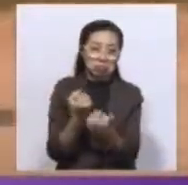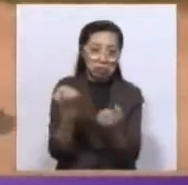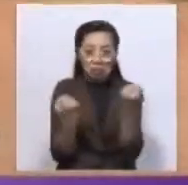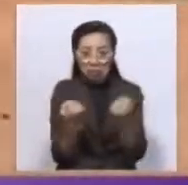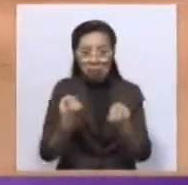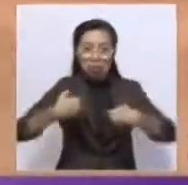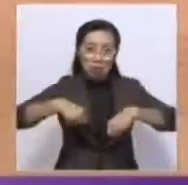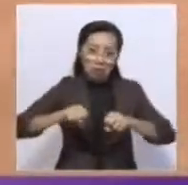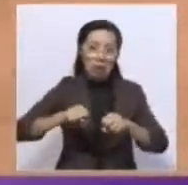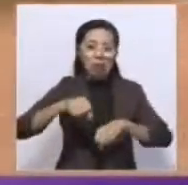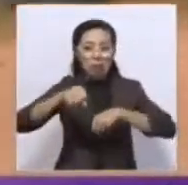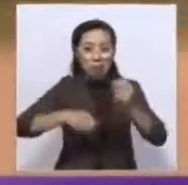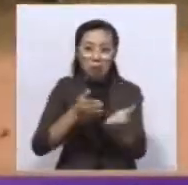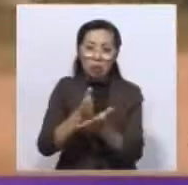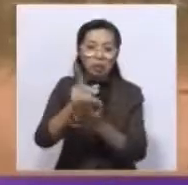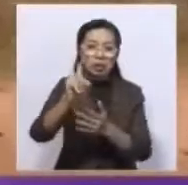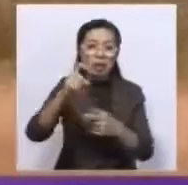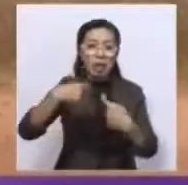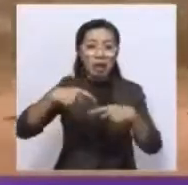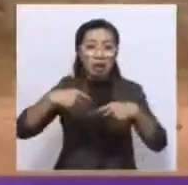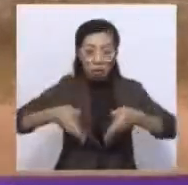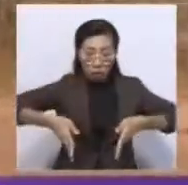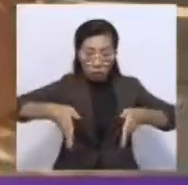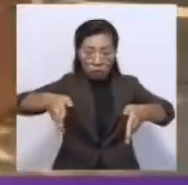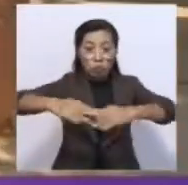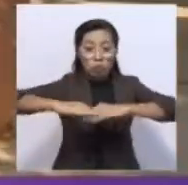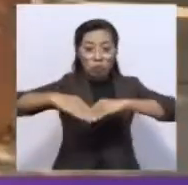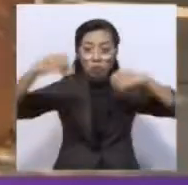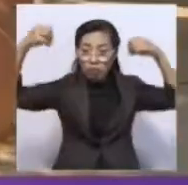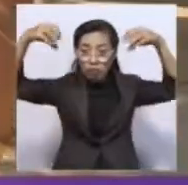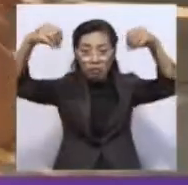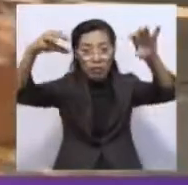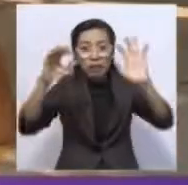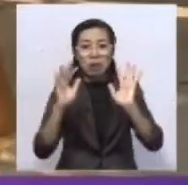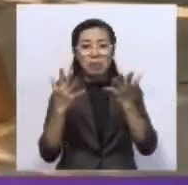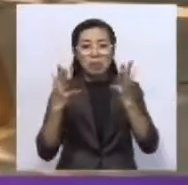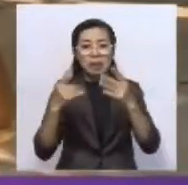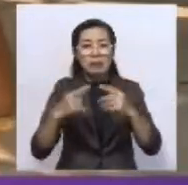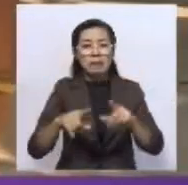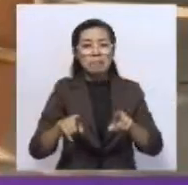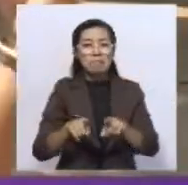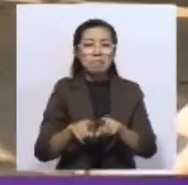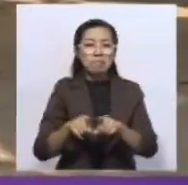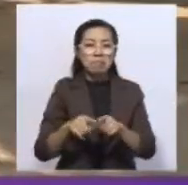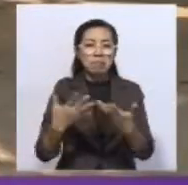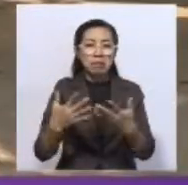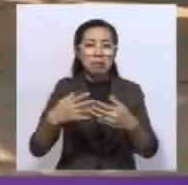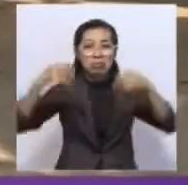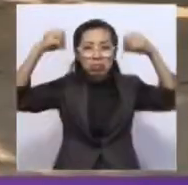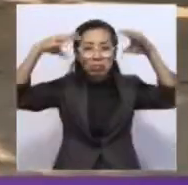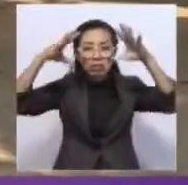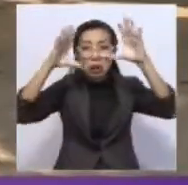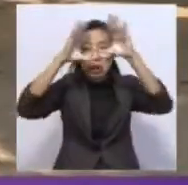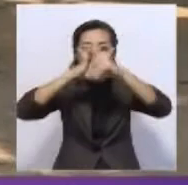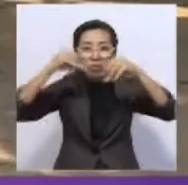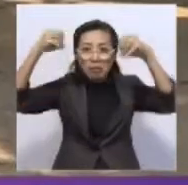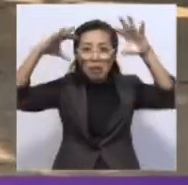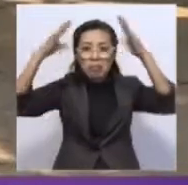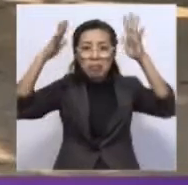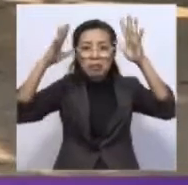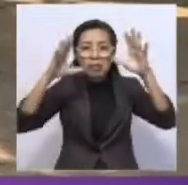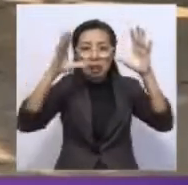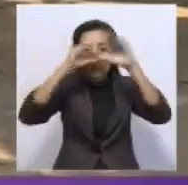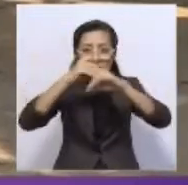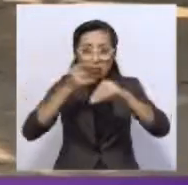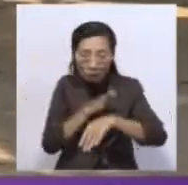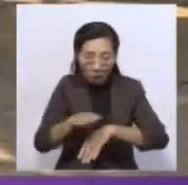ะมันมีไฟเฮาก็บ่ค่อยมีไฟตามถนนนะคะไฟตามถนนมันจะบ่มีแบบแสงสว่างกลางคืนบ่ได้เปิดบ่ได้ยังมุมมืดมุม